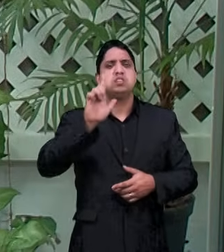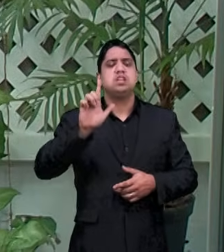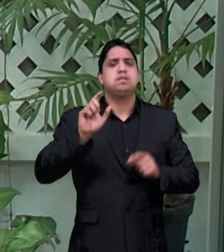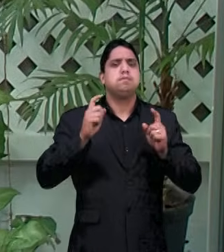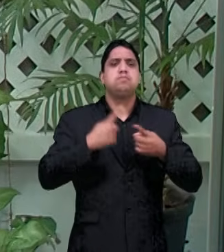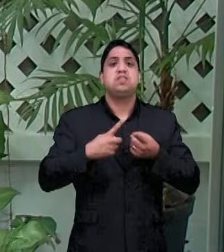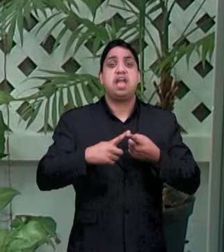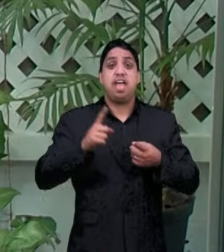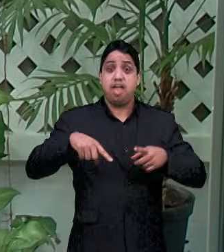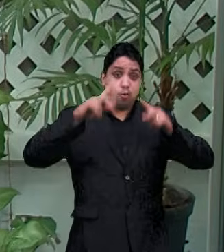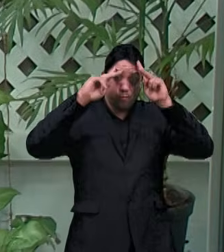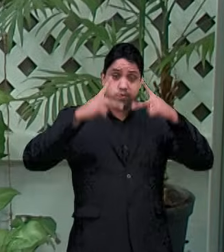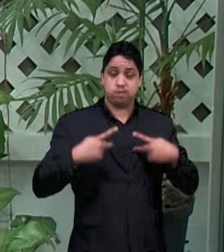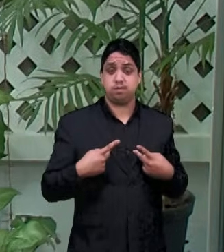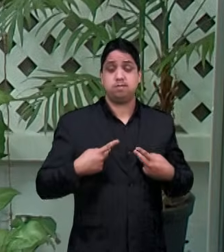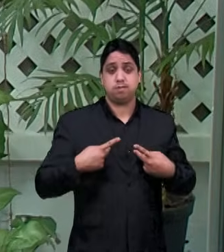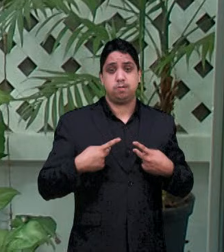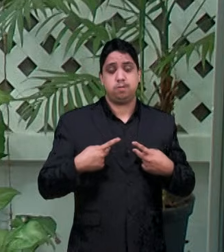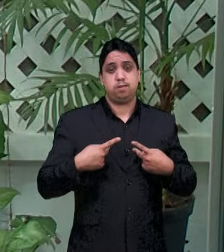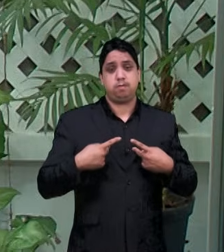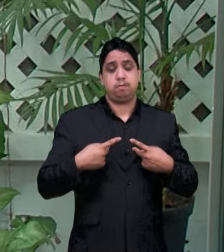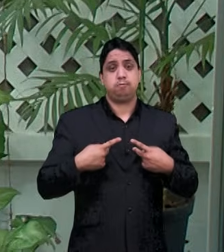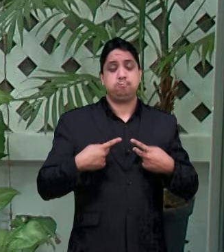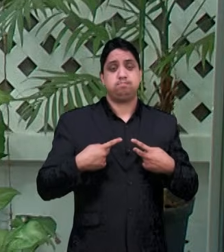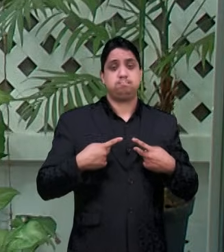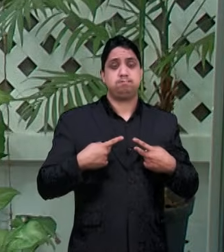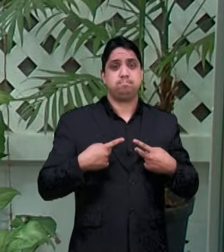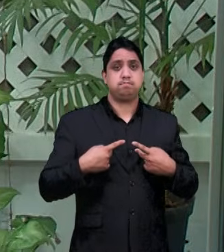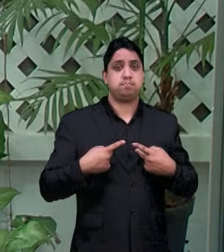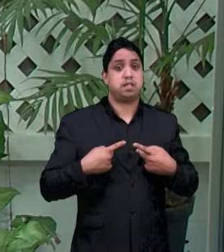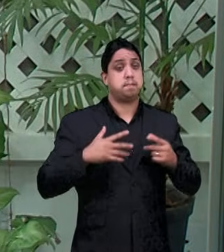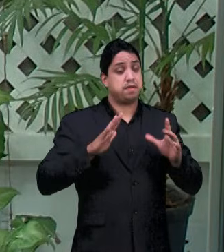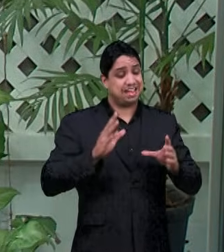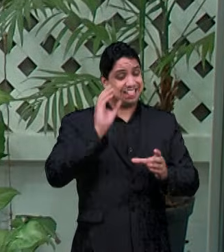Mais ce qui est à l'intérieur, des